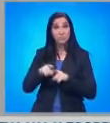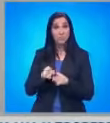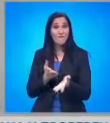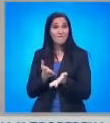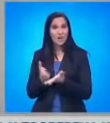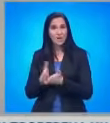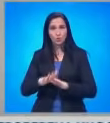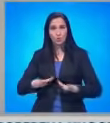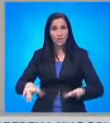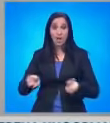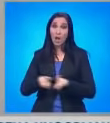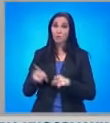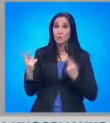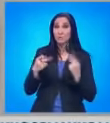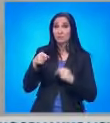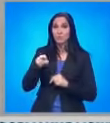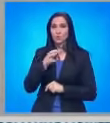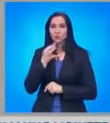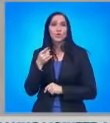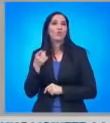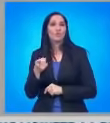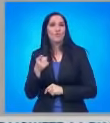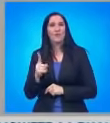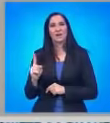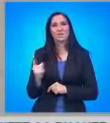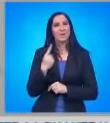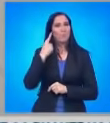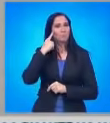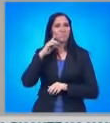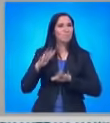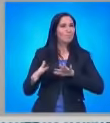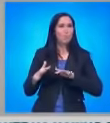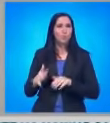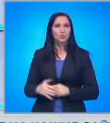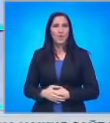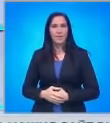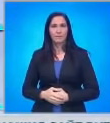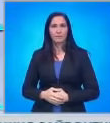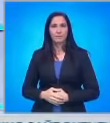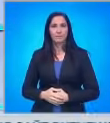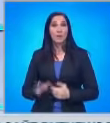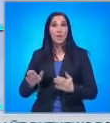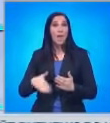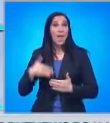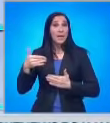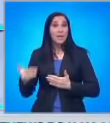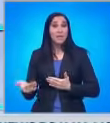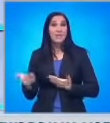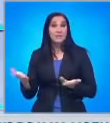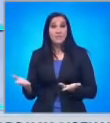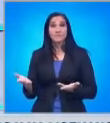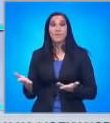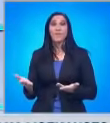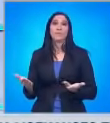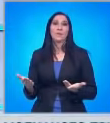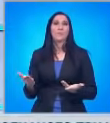децата. Но, както разбрахте от този случай, това е само предположение. И сега, извън интерпретациите,